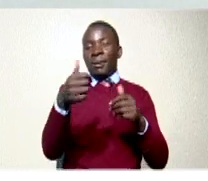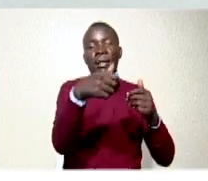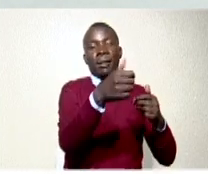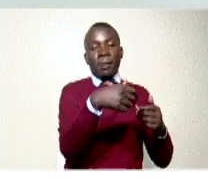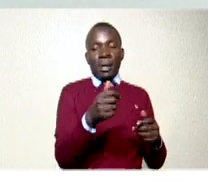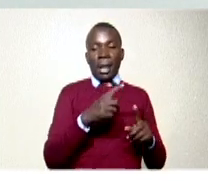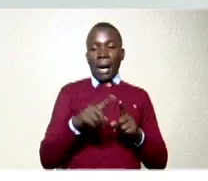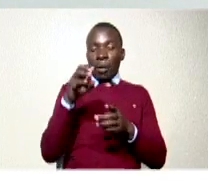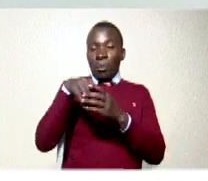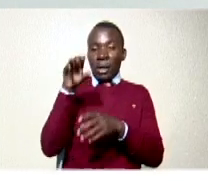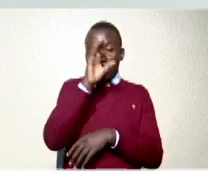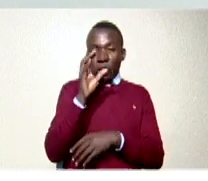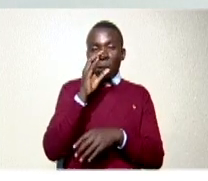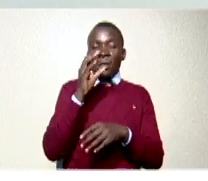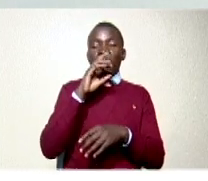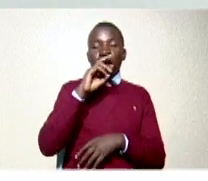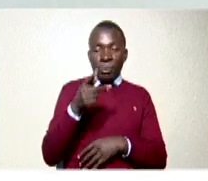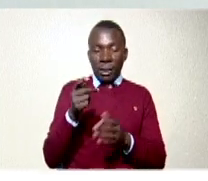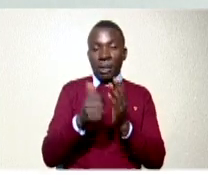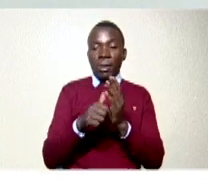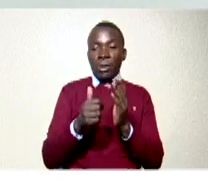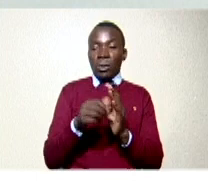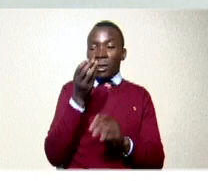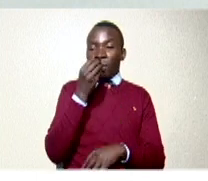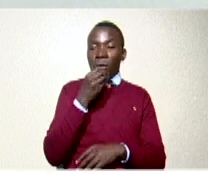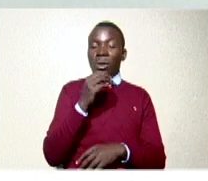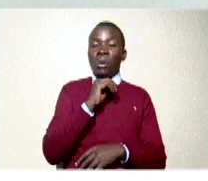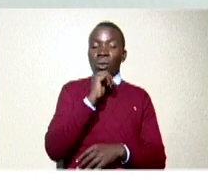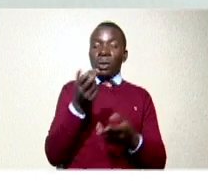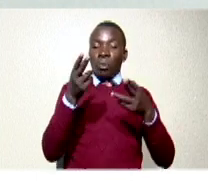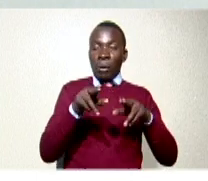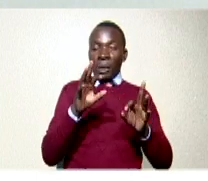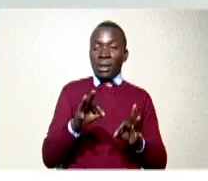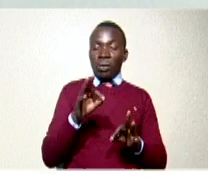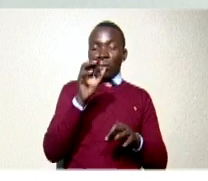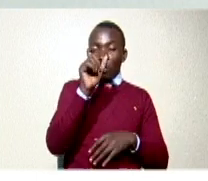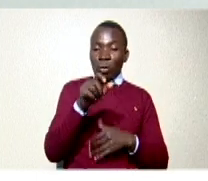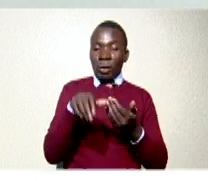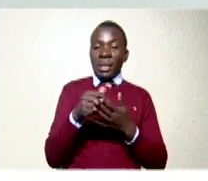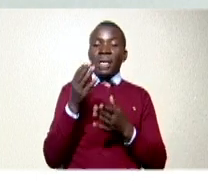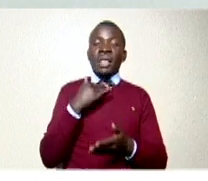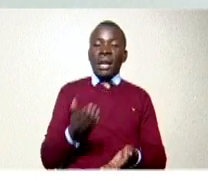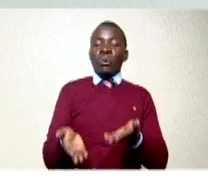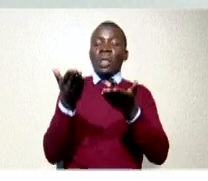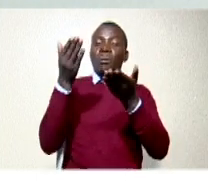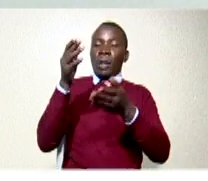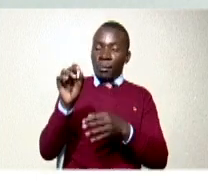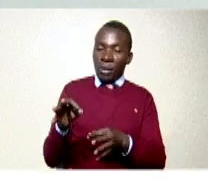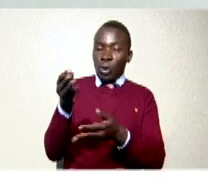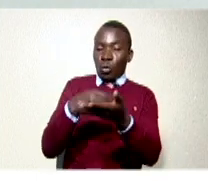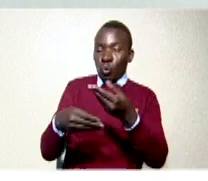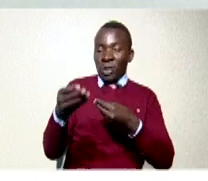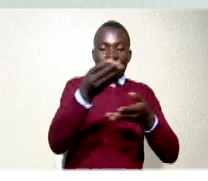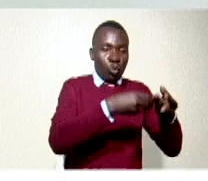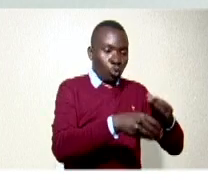hashakirwa igisubizo ikibazo cy'ibiribwa, ho kubaho ikintu cyaba buri wese yumva ashaka kuzamura buri cyo acuruza cyose, ni ibyo byemezo tugenda dufata